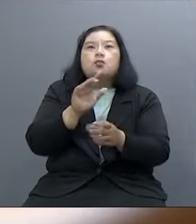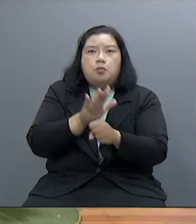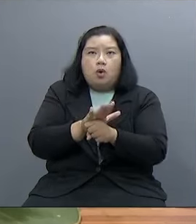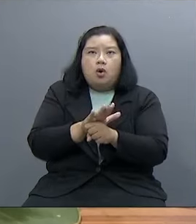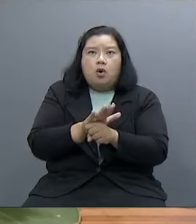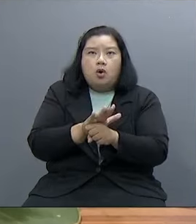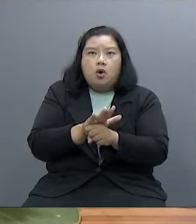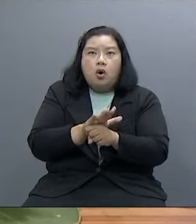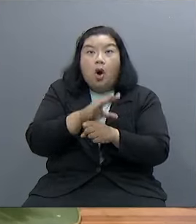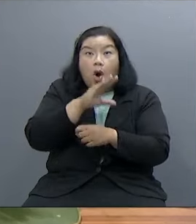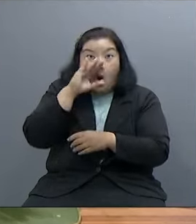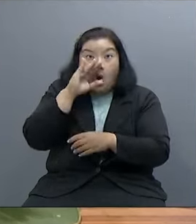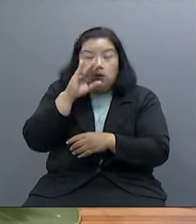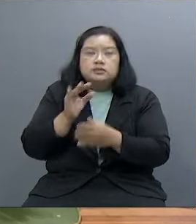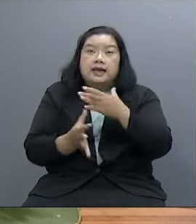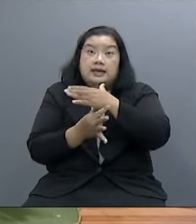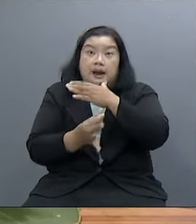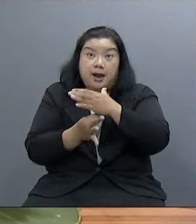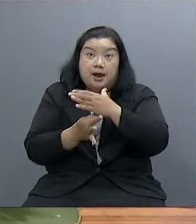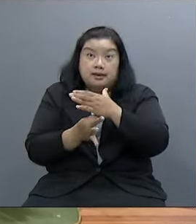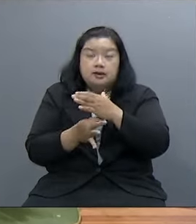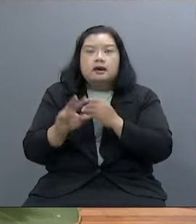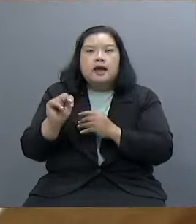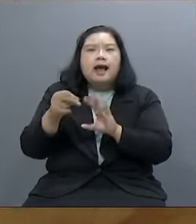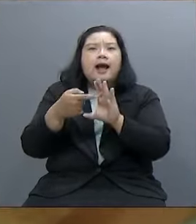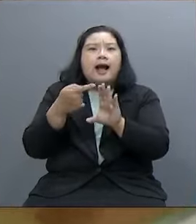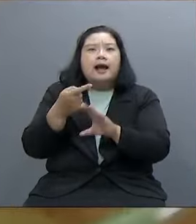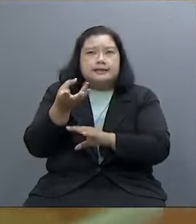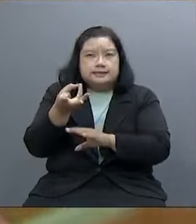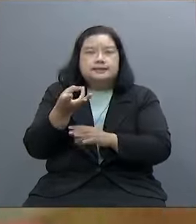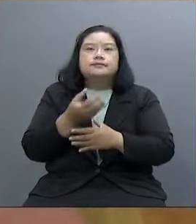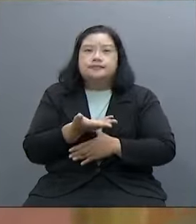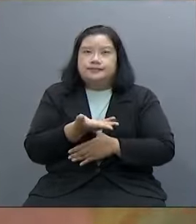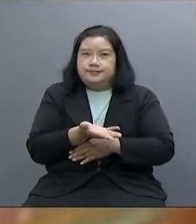าค่ะขั้นตอนการทำนะคะพี่แววจะใส่หมูบดลงไปก่อนค่ะ